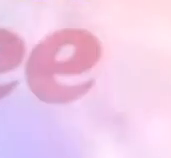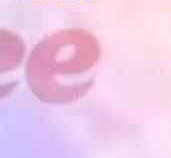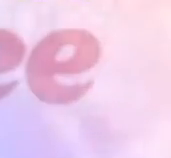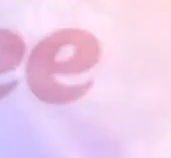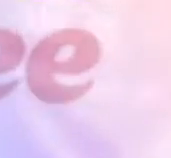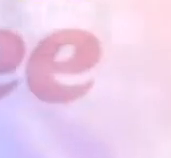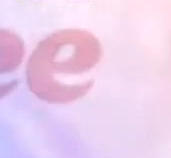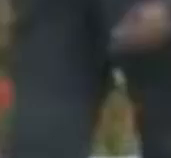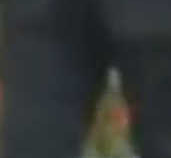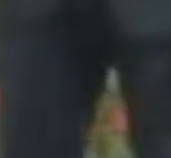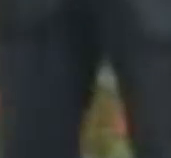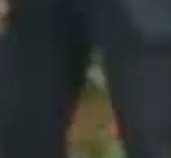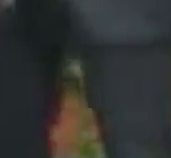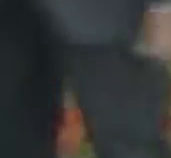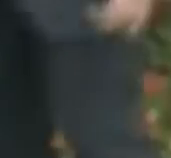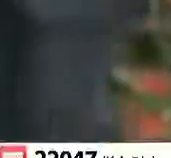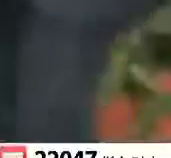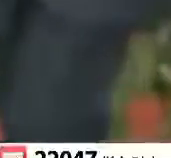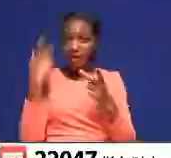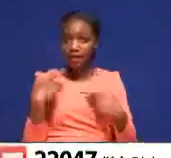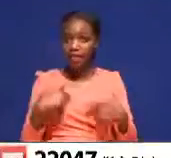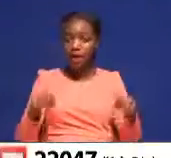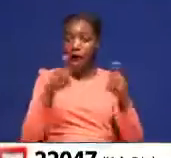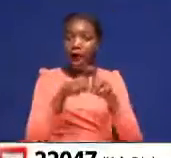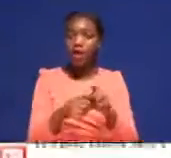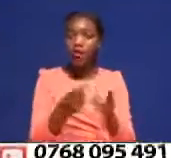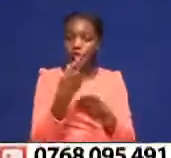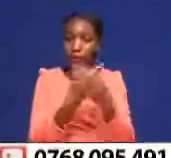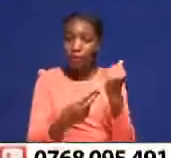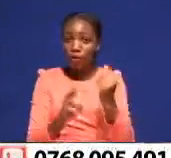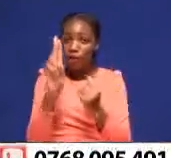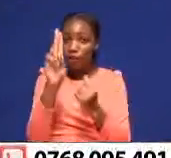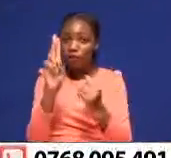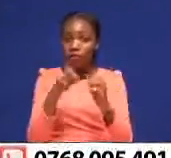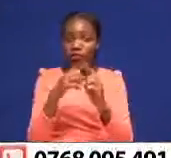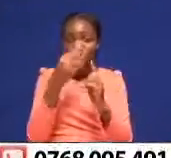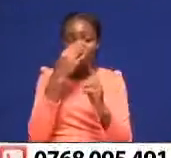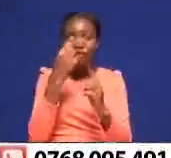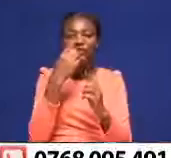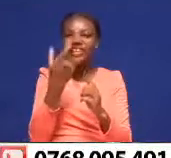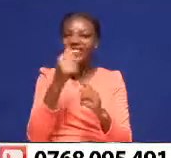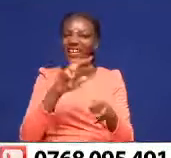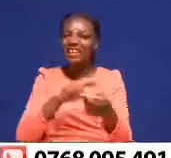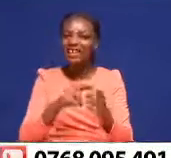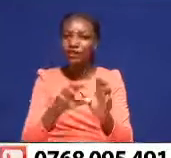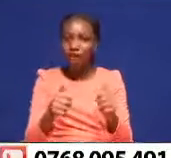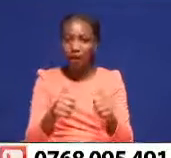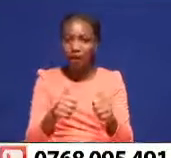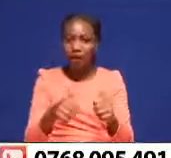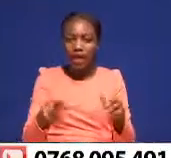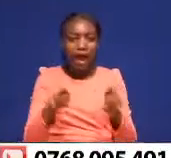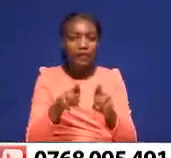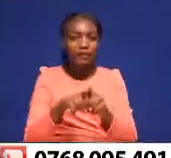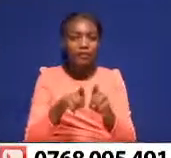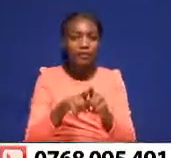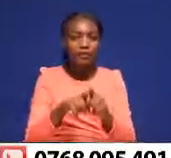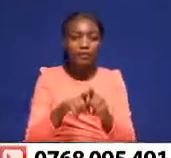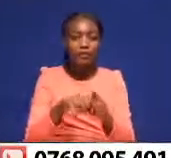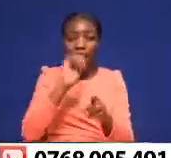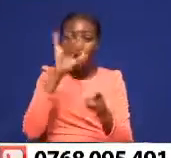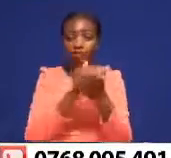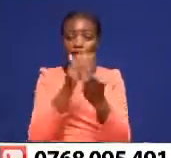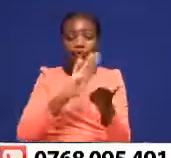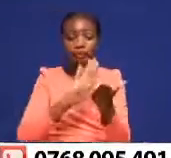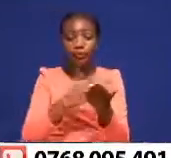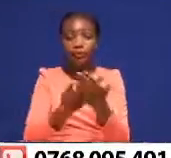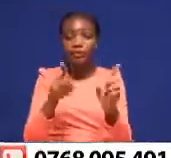kwa Wakenya. Na ingawa wawili hawa wamekuwa kisisitiza kuwa pamoja sawa na kauli mbiu ya chama cha Jubilee, wandani